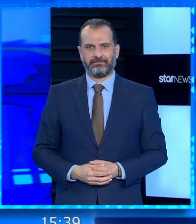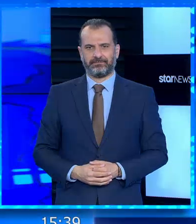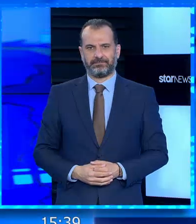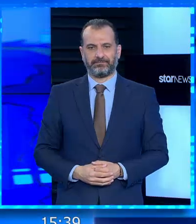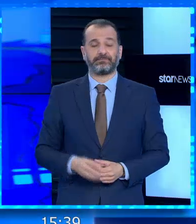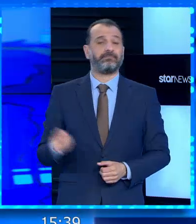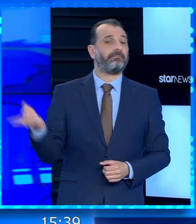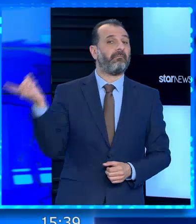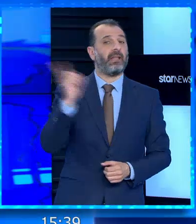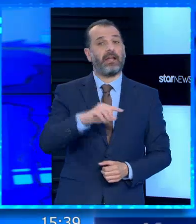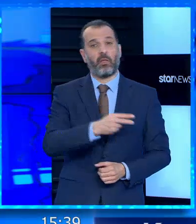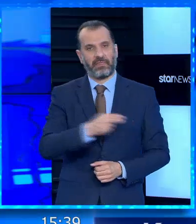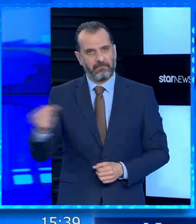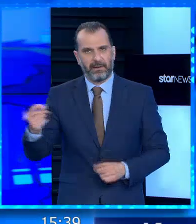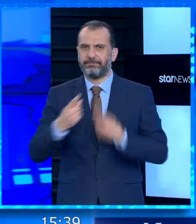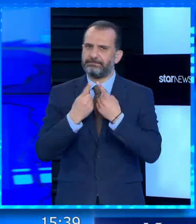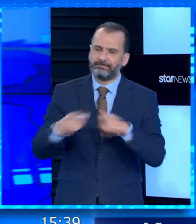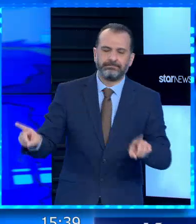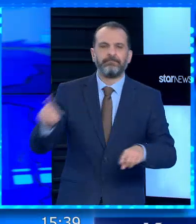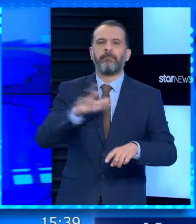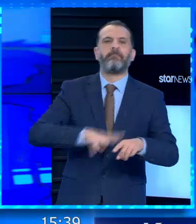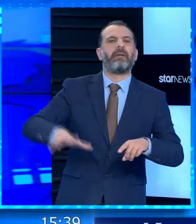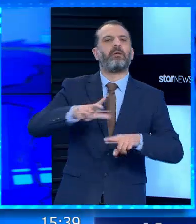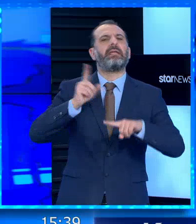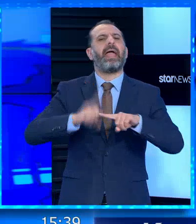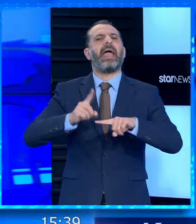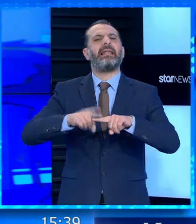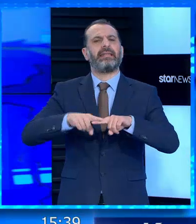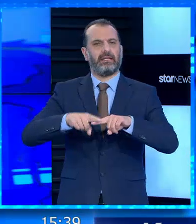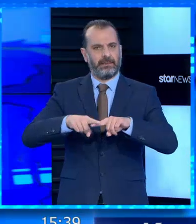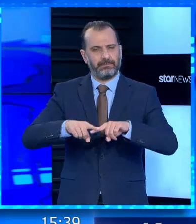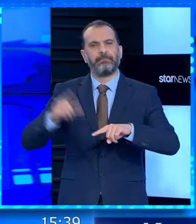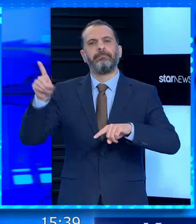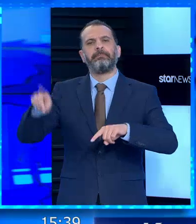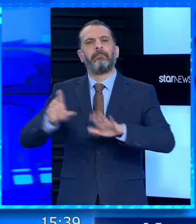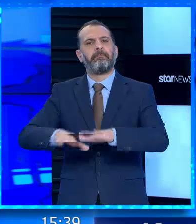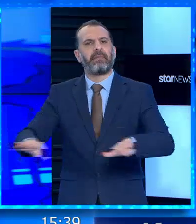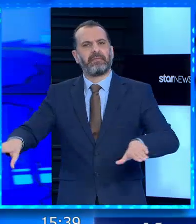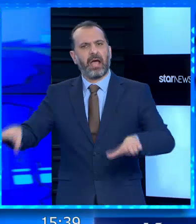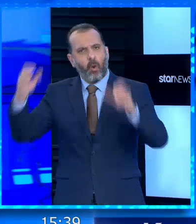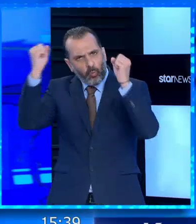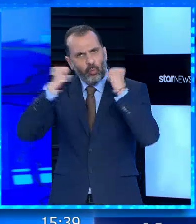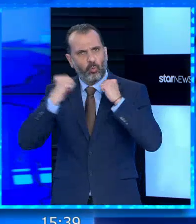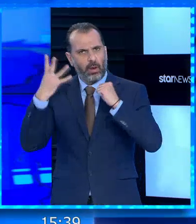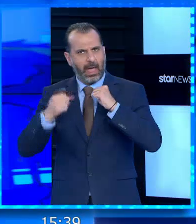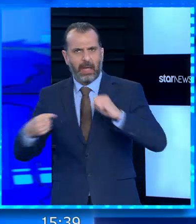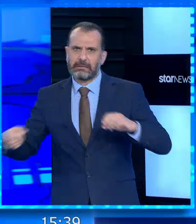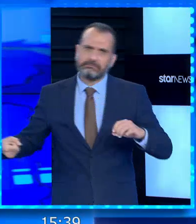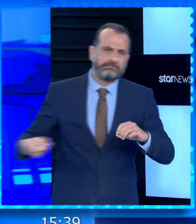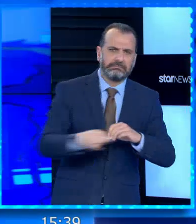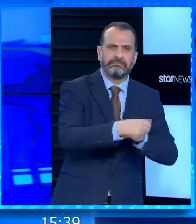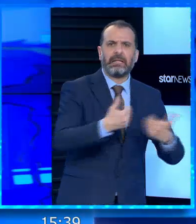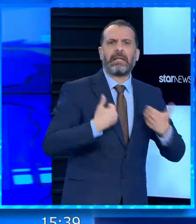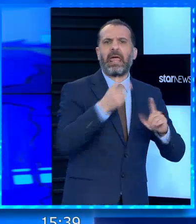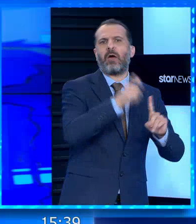Αλλάζουμε σελίδα, κυρίες και κύριοι. Κουκουλοφόροι ληστές μαχαίρωσαν 17χρονο στη μέση του δρόμου. Το περιστατικό συνέβη στο Ελληνικό, όταν ο